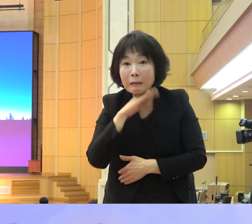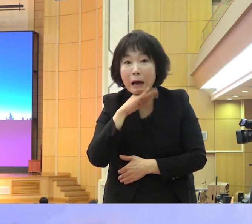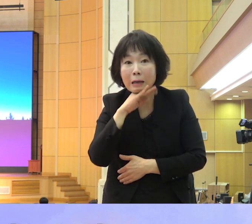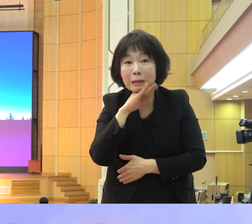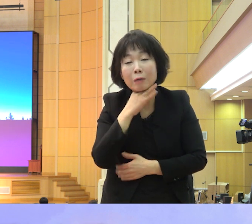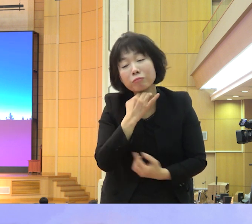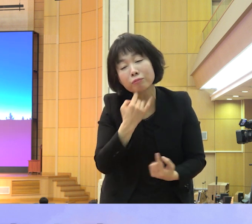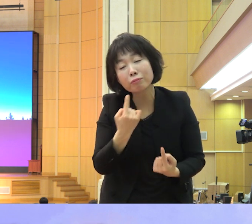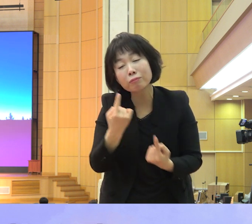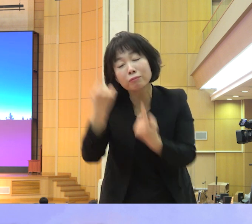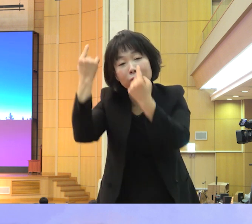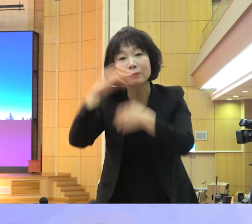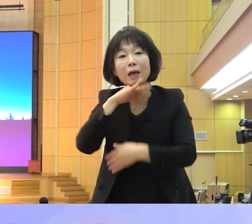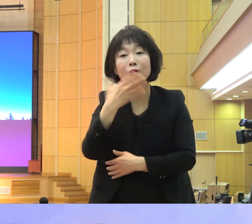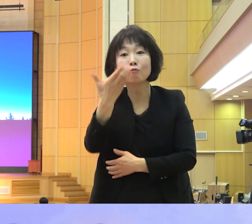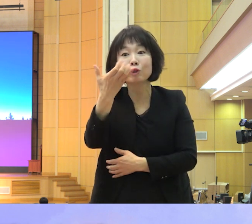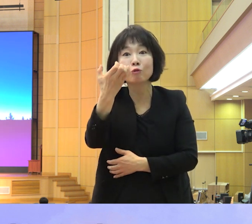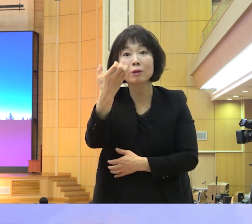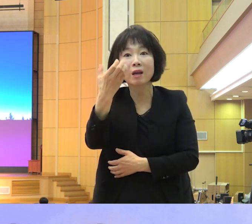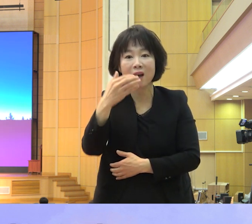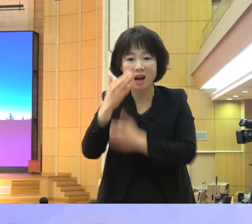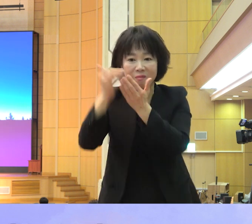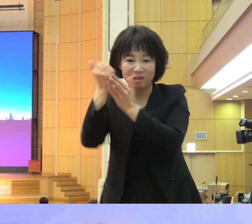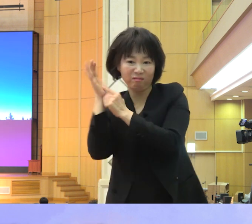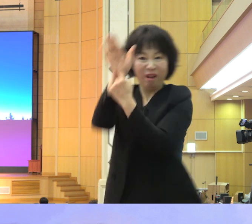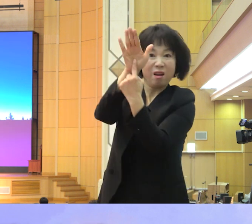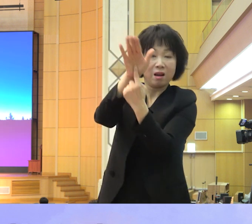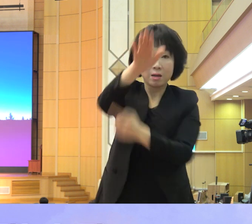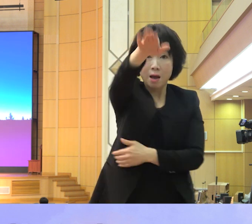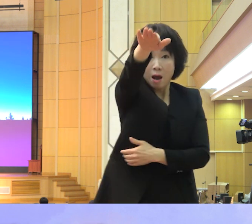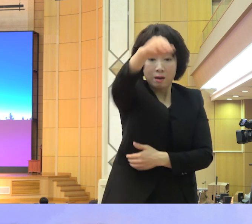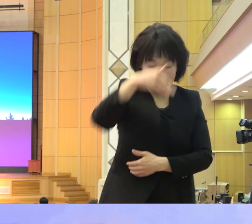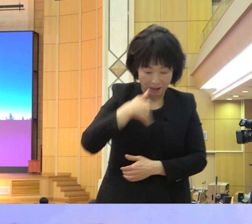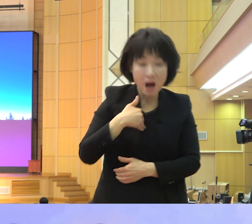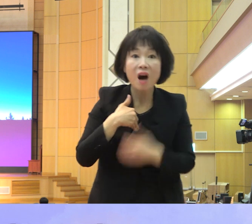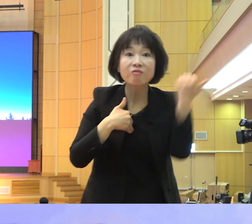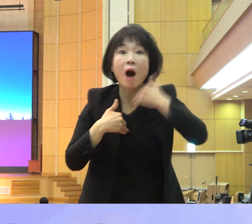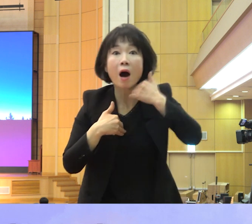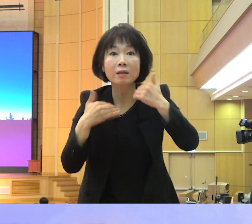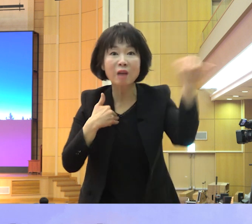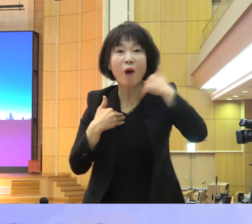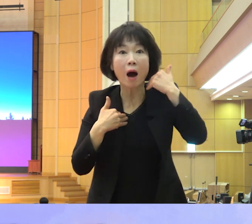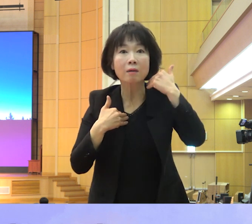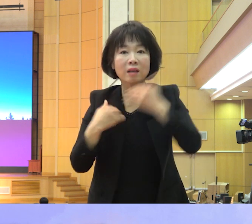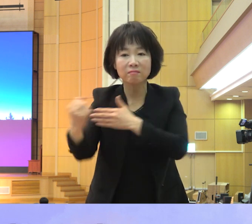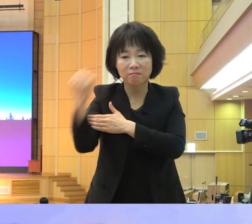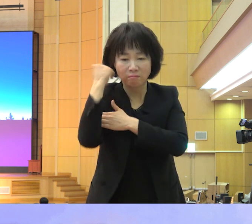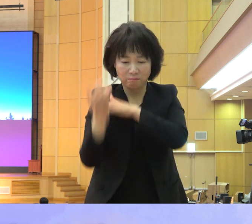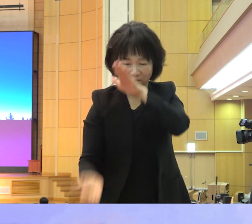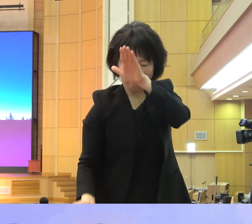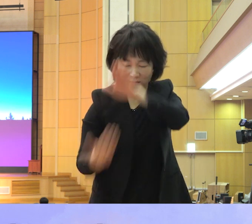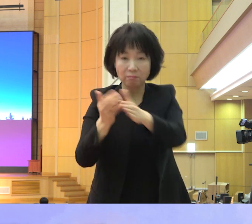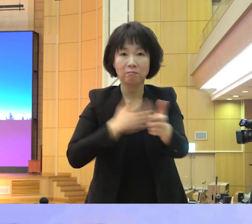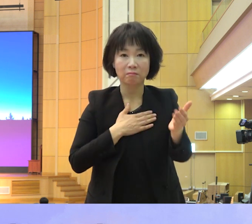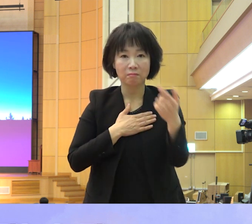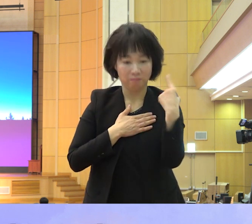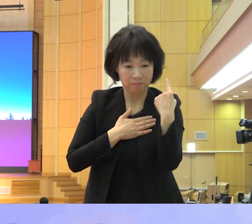99세 때 아브라함에게 나타나셔서 나는 전능한 하나님이라 라고